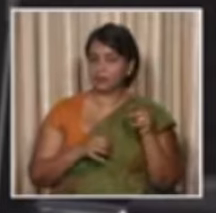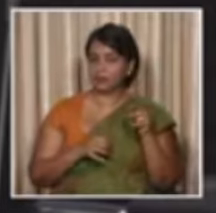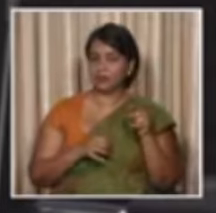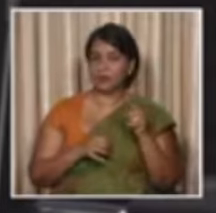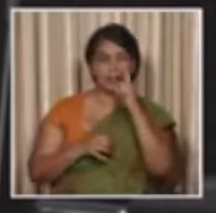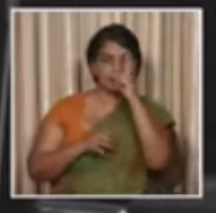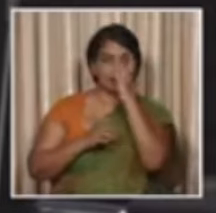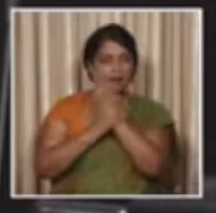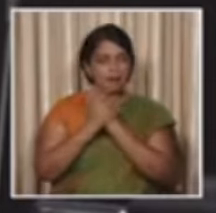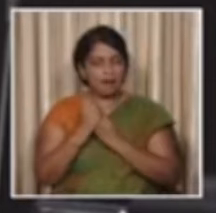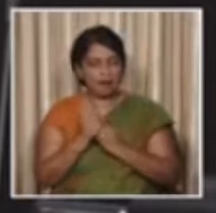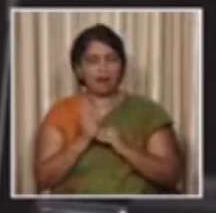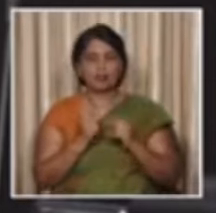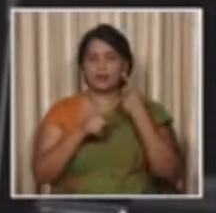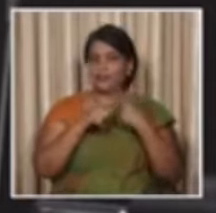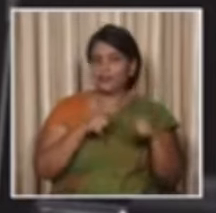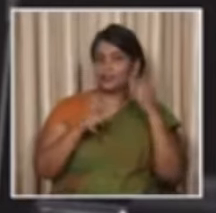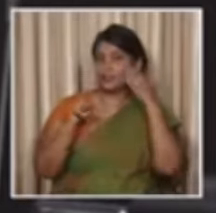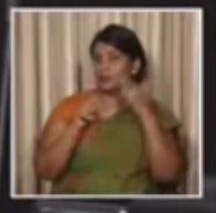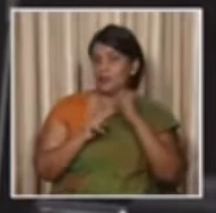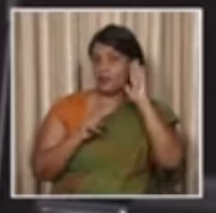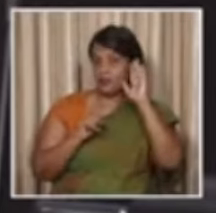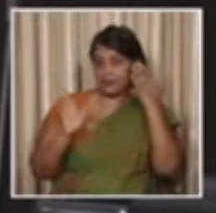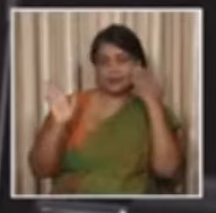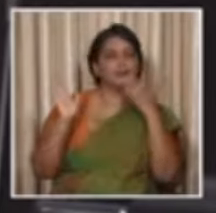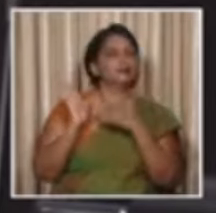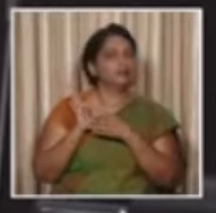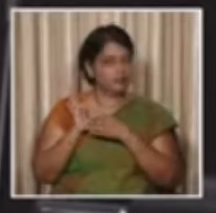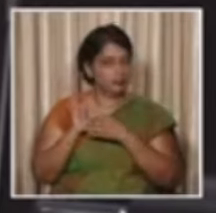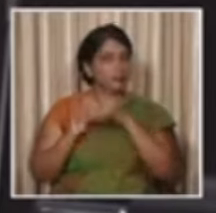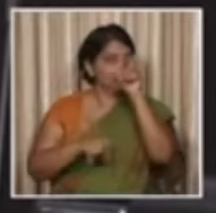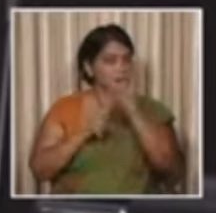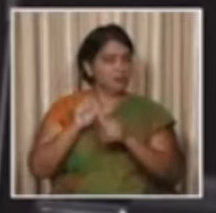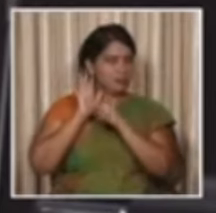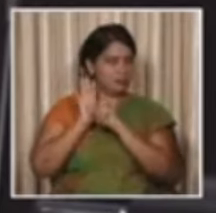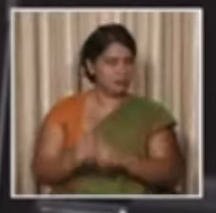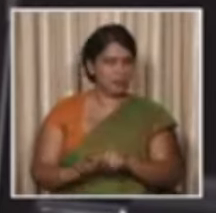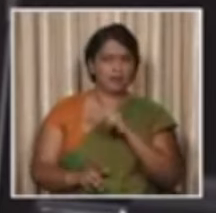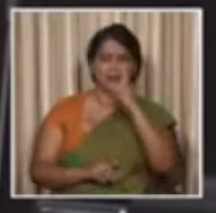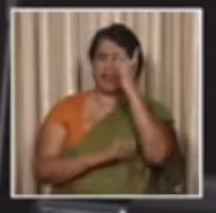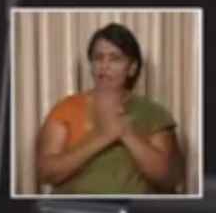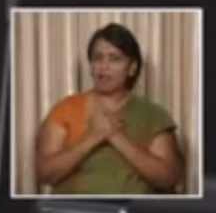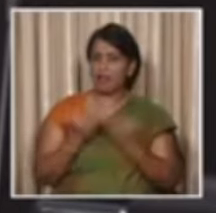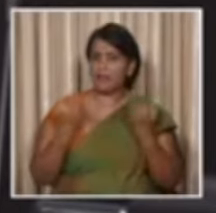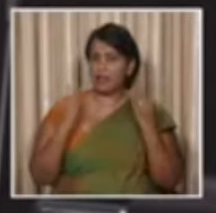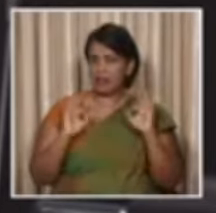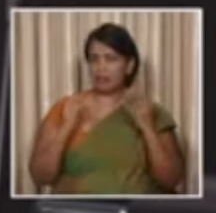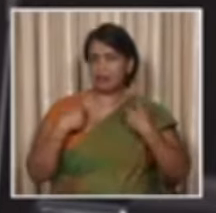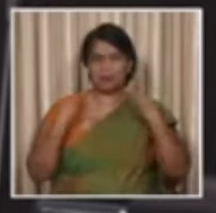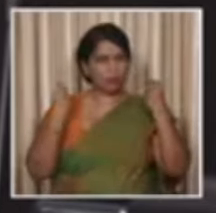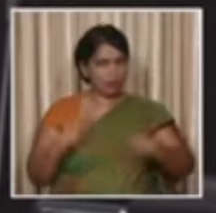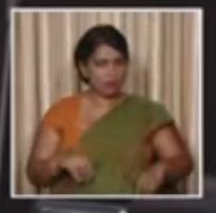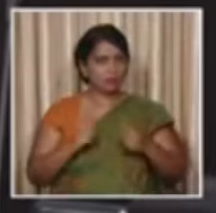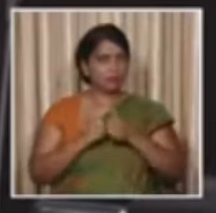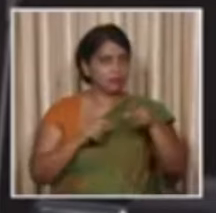එක ආගමික උදවියකට කණ්ඩායමකට විශේෂයක් කරලා ඒ උදවියට හිරිහැර කරන්න ආගමික නිදහස අහිමි කරන්න